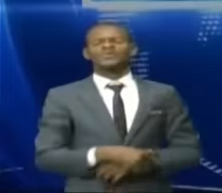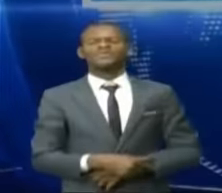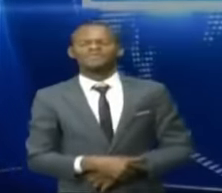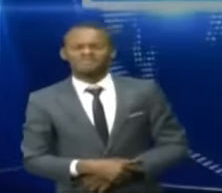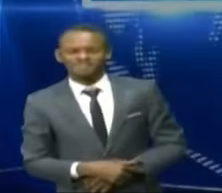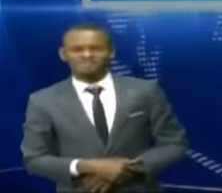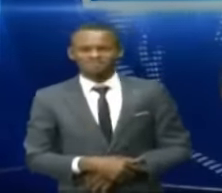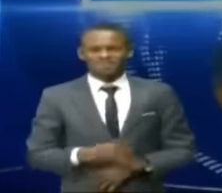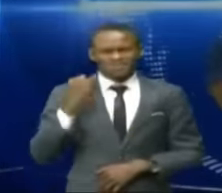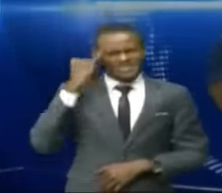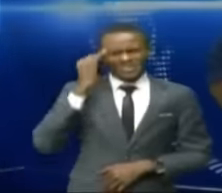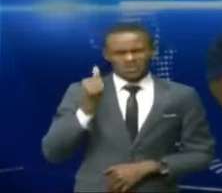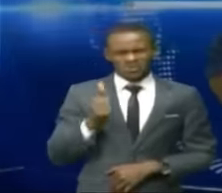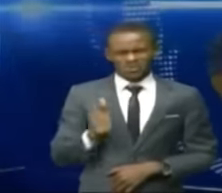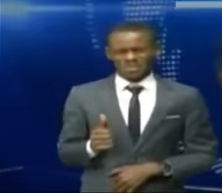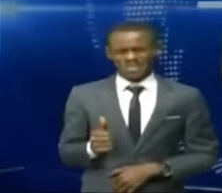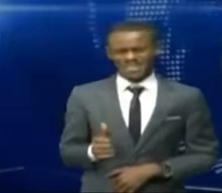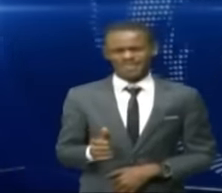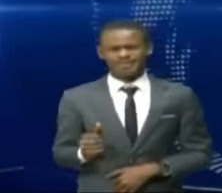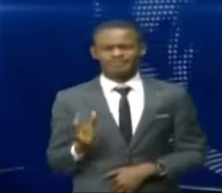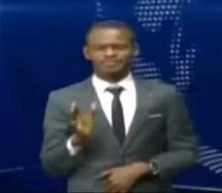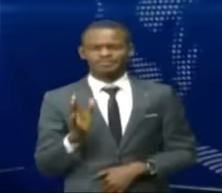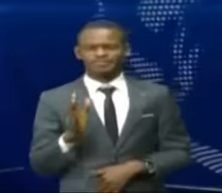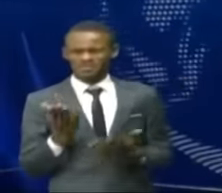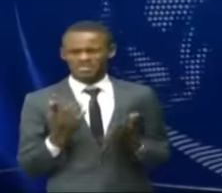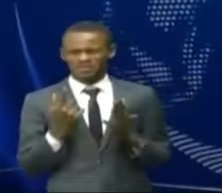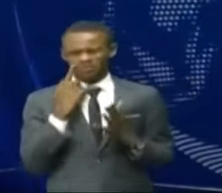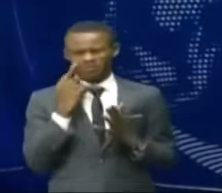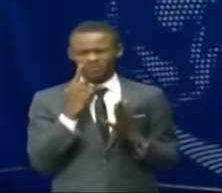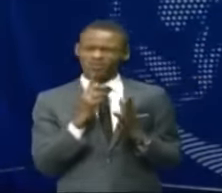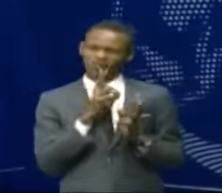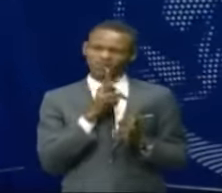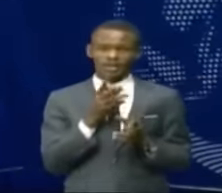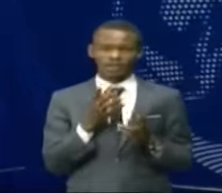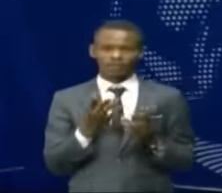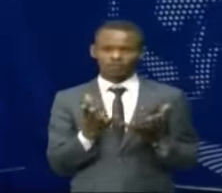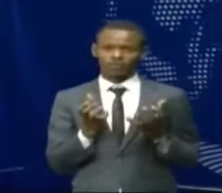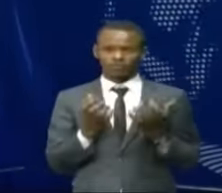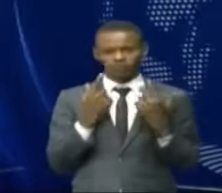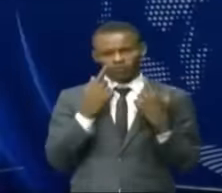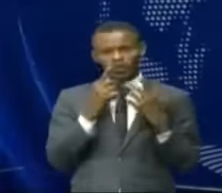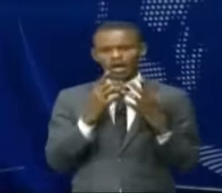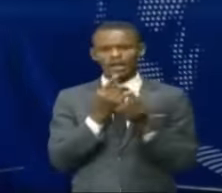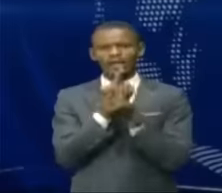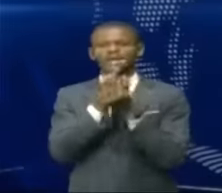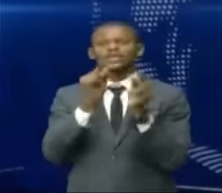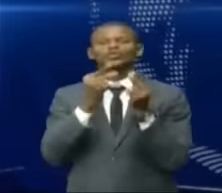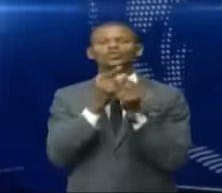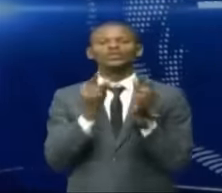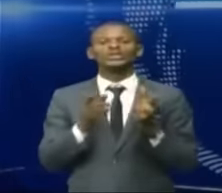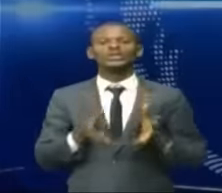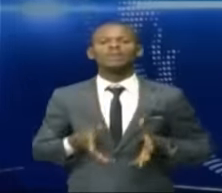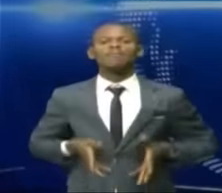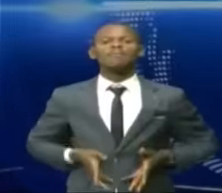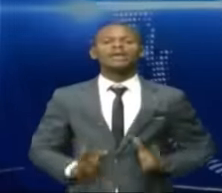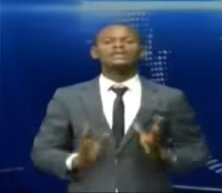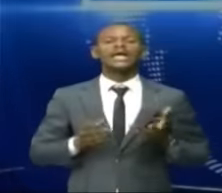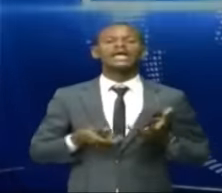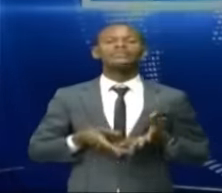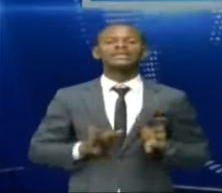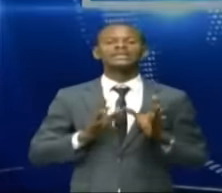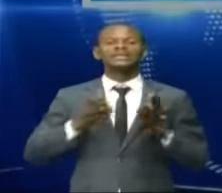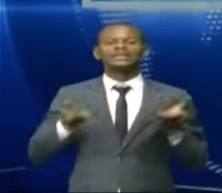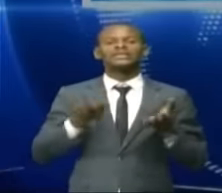Une belle initiative et une manière de vérifier l'effectivité de la gratuité de la maternité à Kinshasa. Le